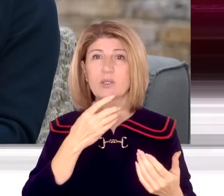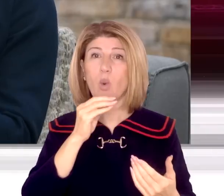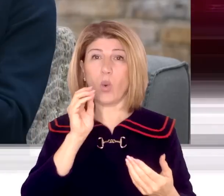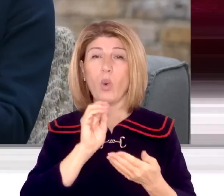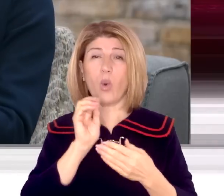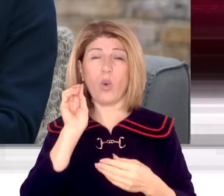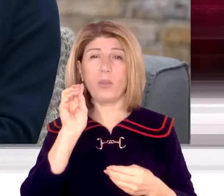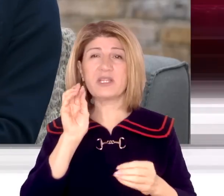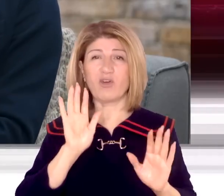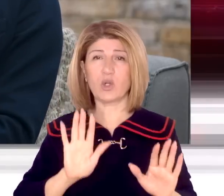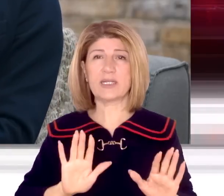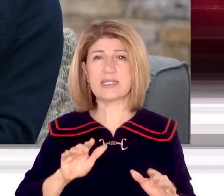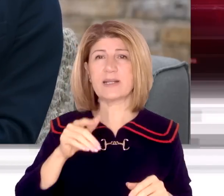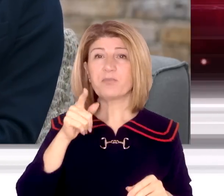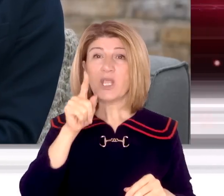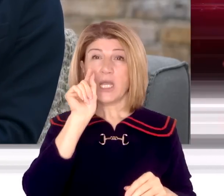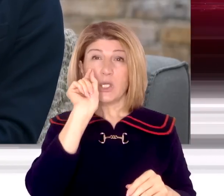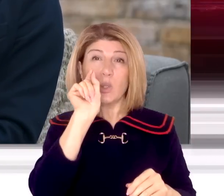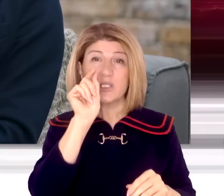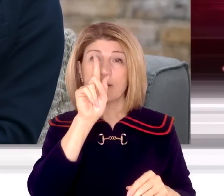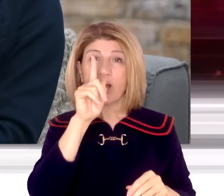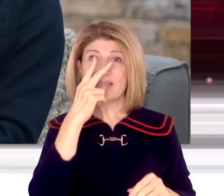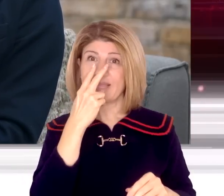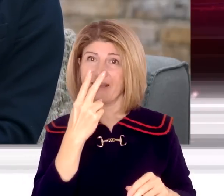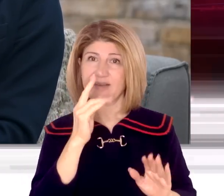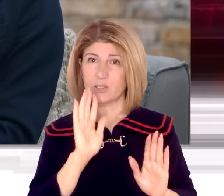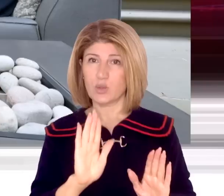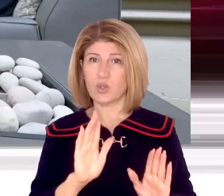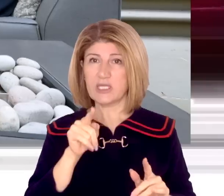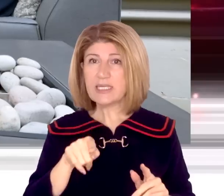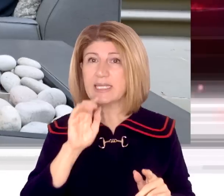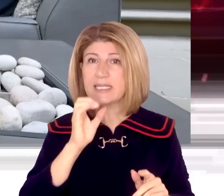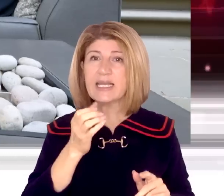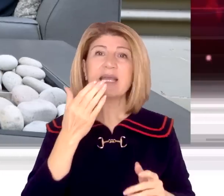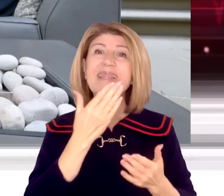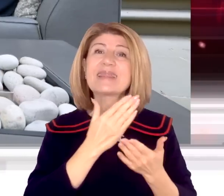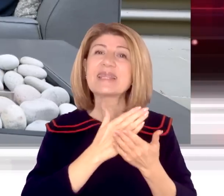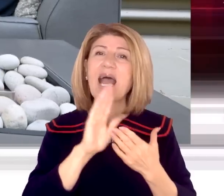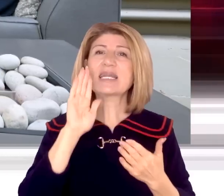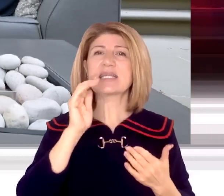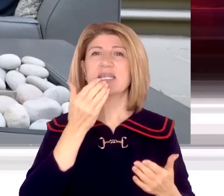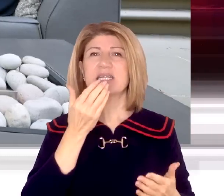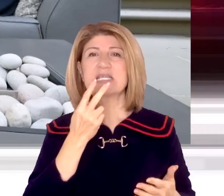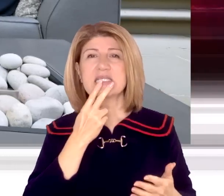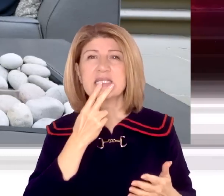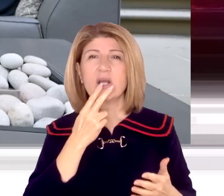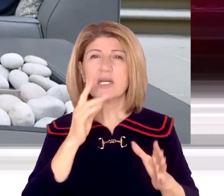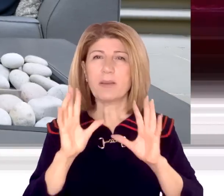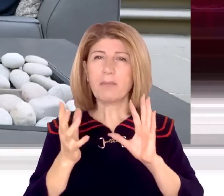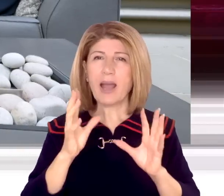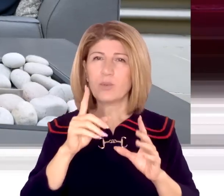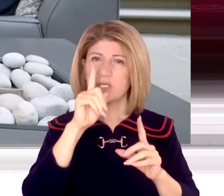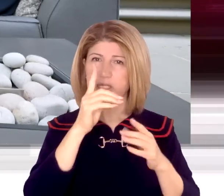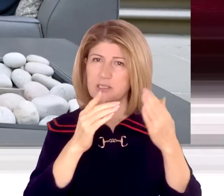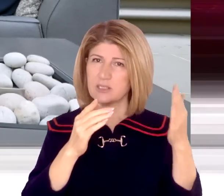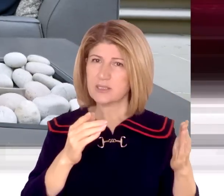عدد امیدبخشی هست. ولی نکته‌ای که باید اینجا بهش توجه بکنیم اینه که ترک کردن سیگار معمولی یک